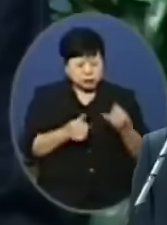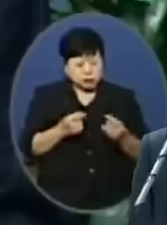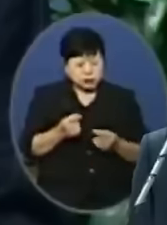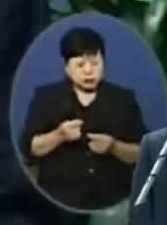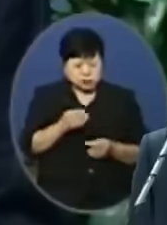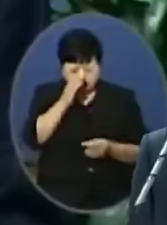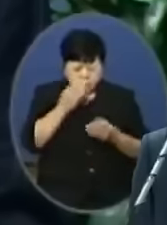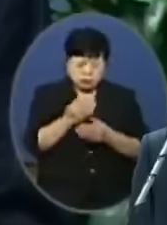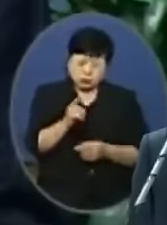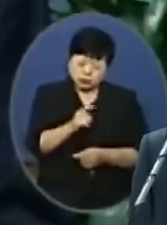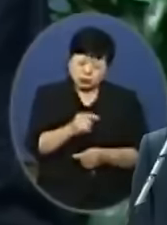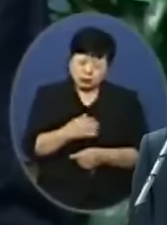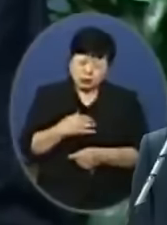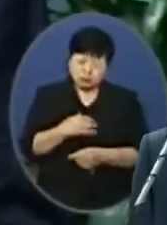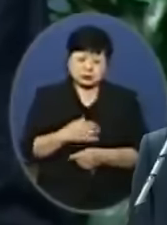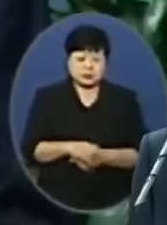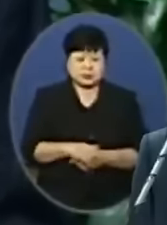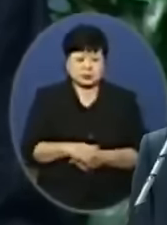좀 되는 것이 아닌가.